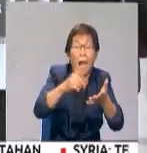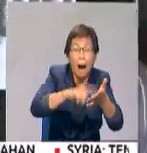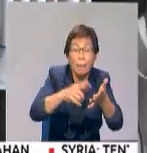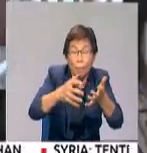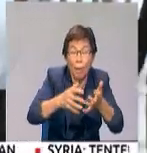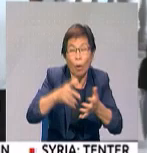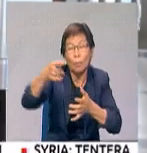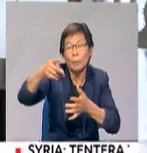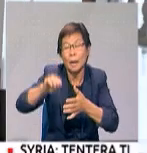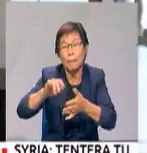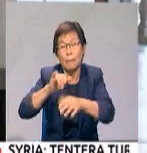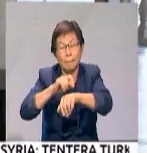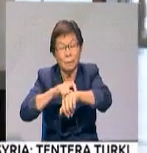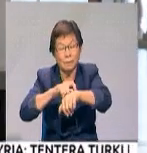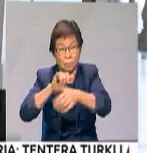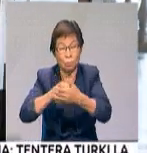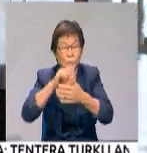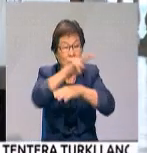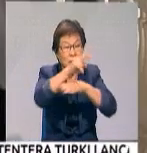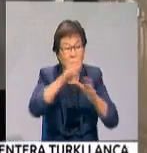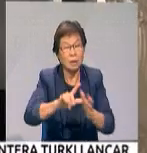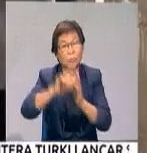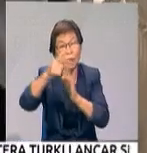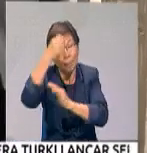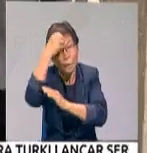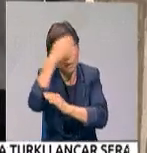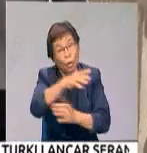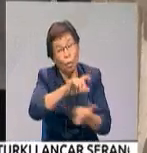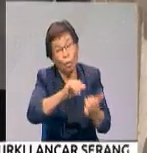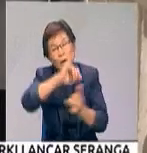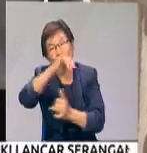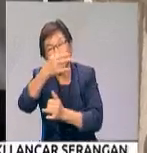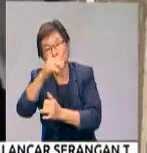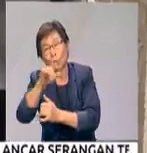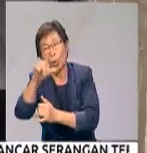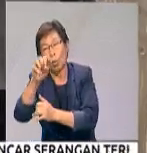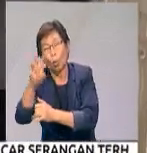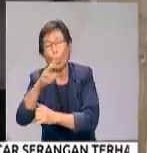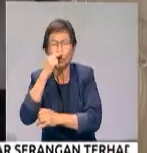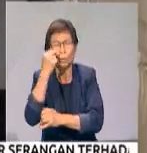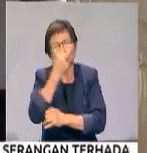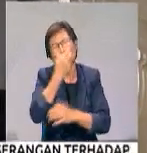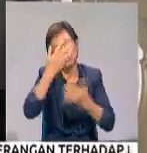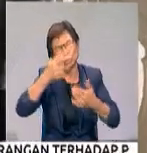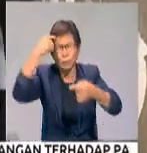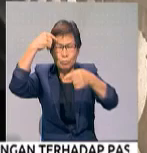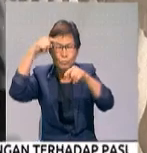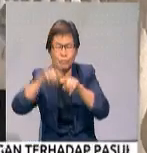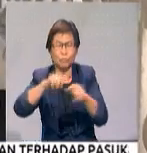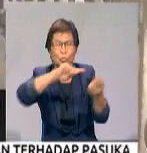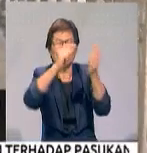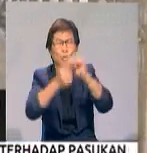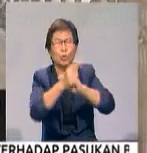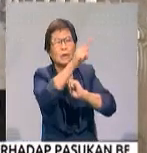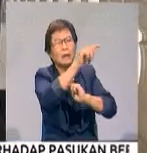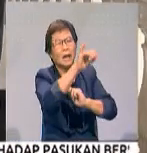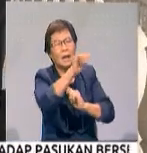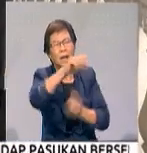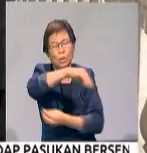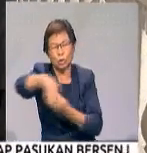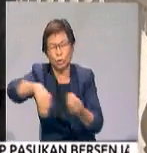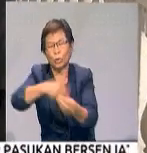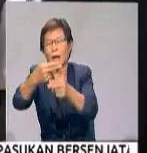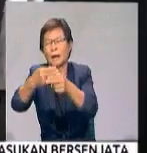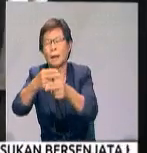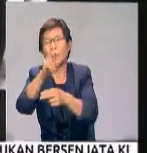Perdana Menteri ketika itu. Saksi kemudian dimaklumkan oleh Jolo, Datuk Seri Najib telah bersetuju untuk menukar TIA kepada